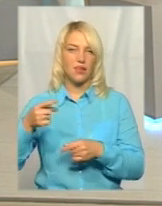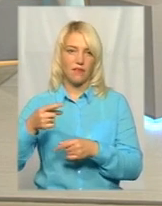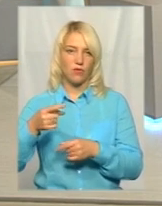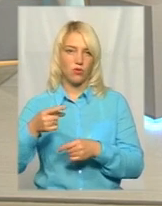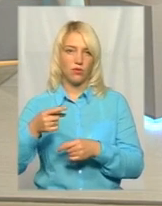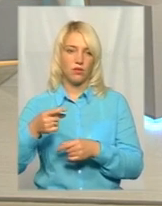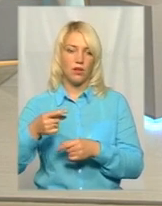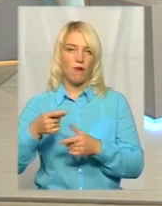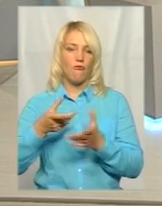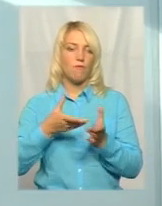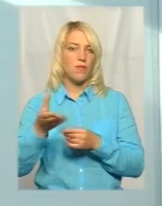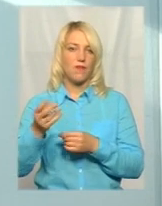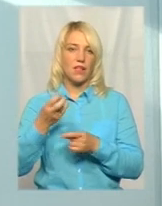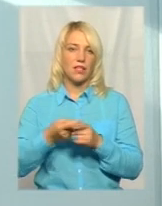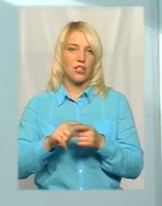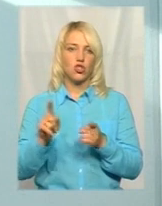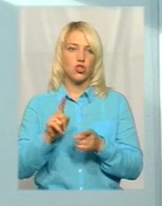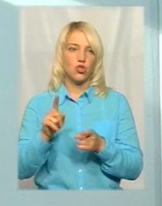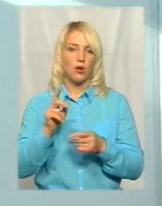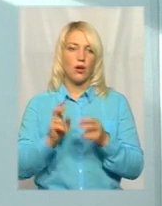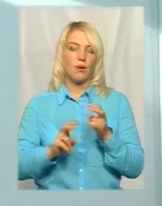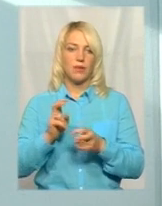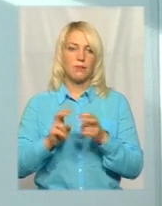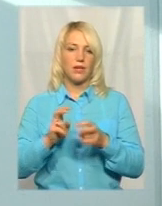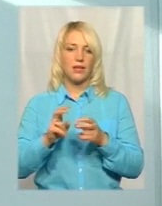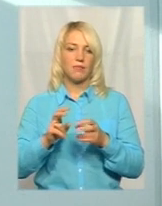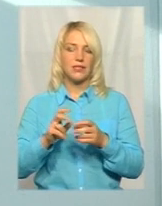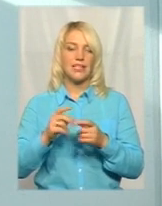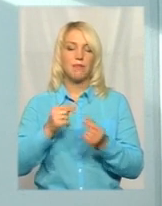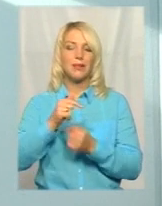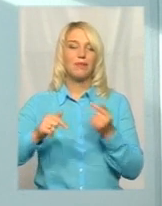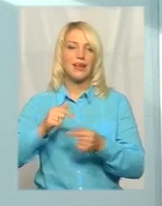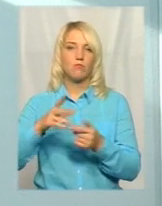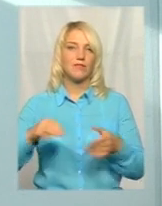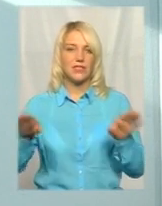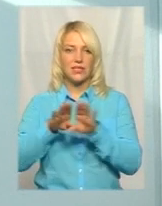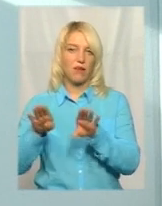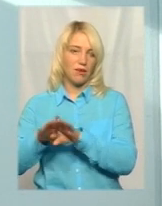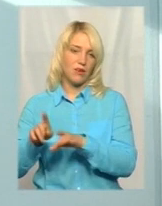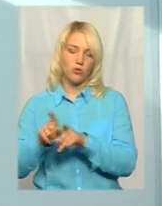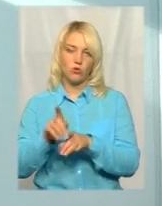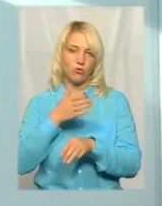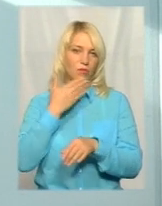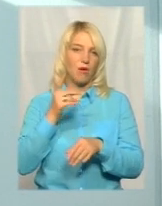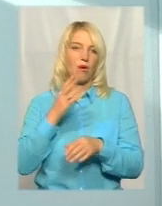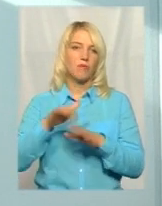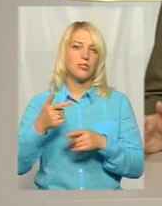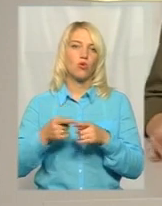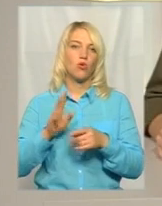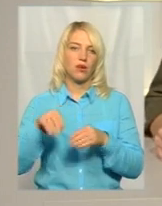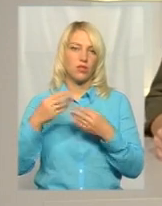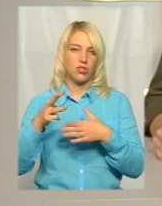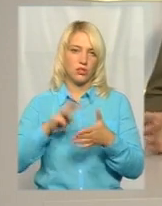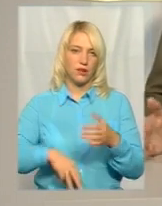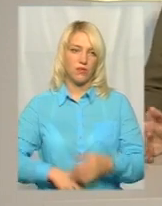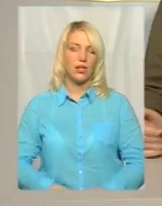там впливає на те, що підприємці масово закриваються після того, як до них будуть застосовані санкції, такого сказати не можна. Дякую